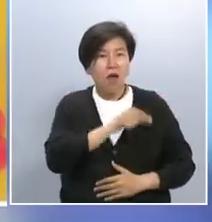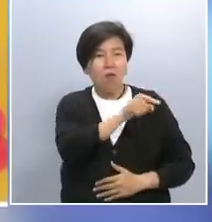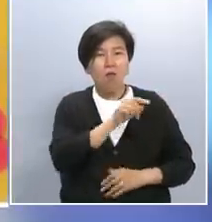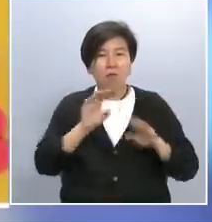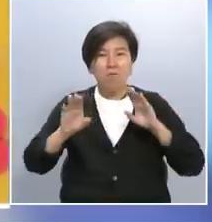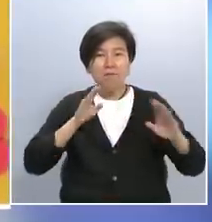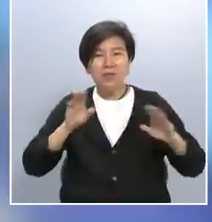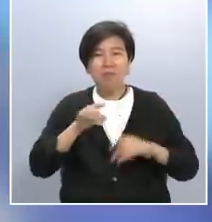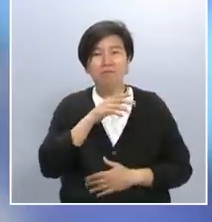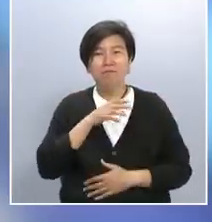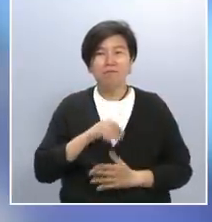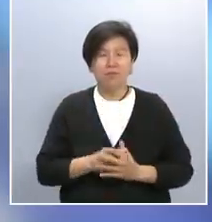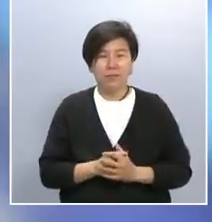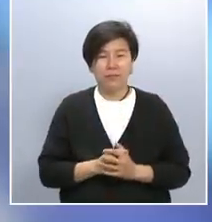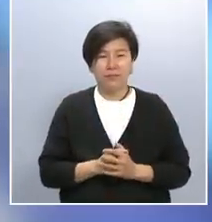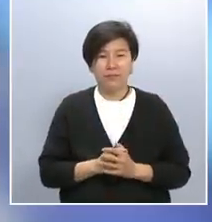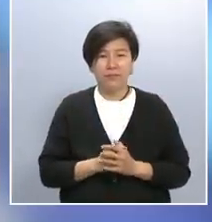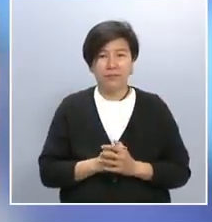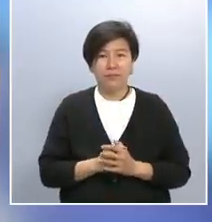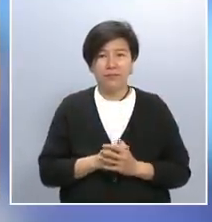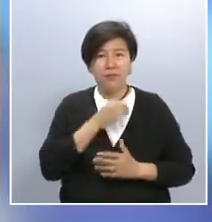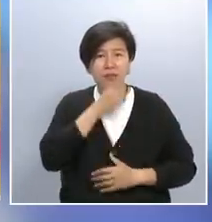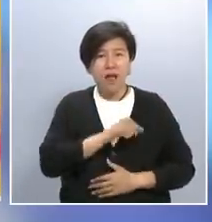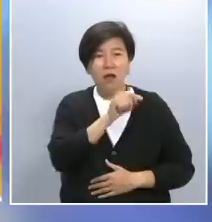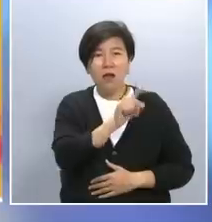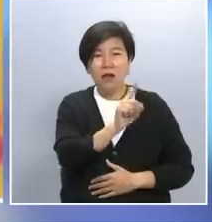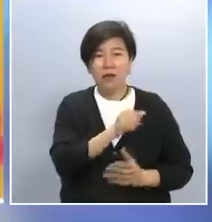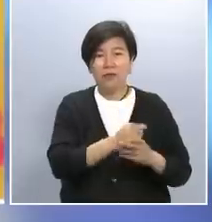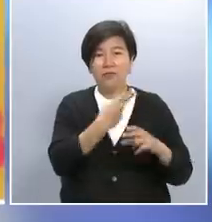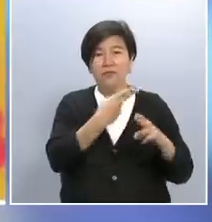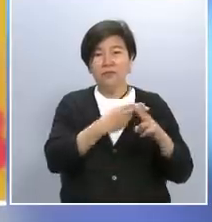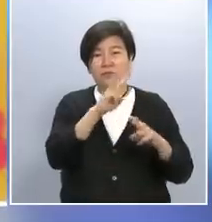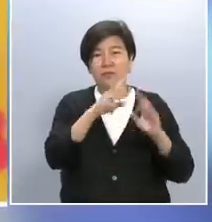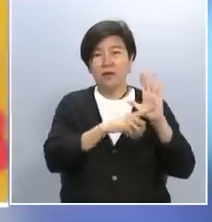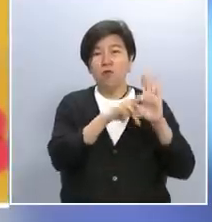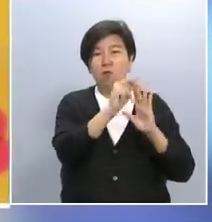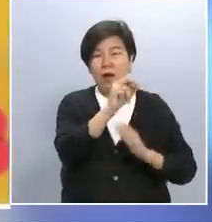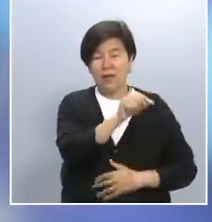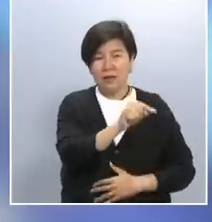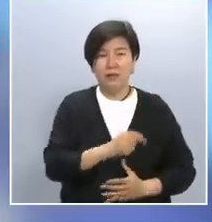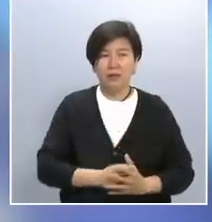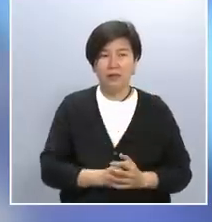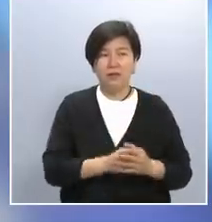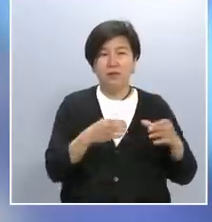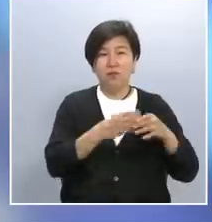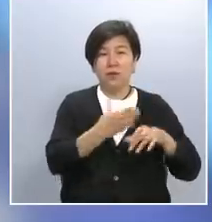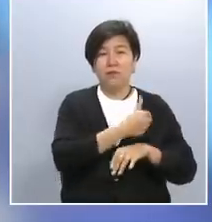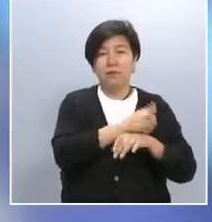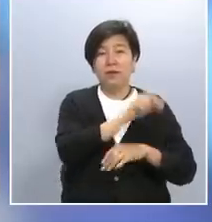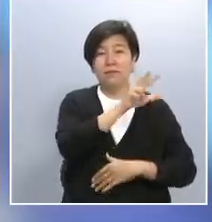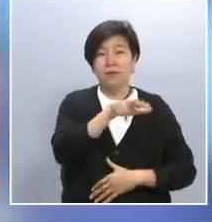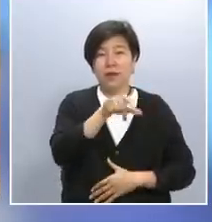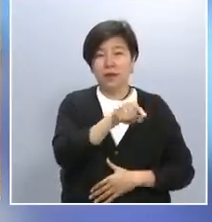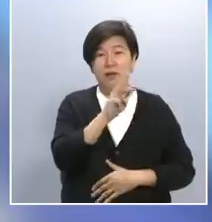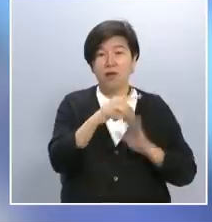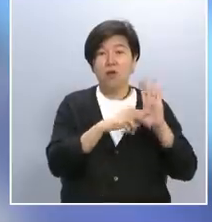ฮะที่บริหารในพื้นที่นี้ไม่ใช่ใครที่ไหนล่ะครับไปเปรียบเทียบกับทางคุณวันอยู่บำรุงอดีตส.สของพรรคเพื่อไทยนะคะคุณวรรณเองก็มี